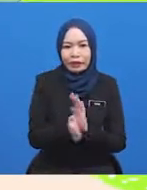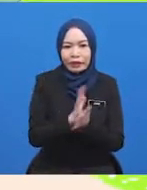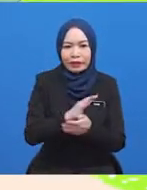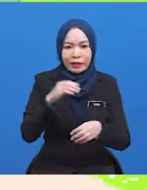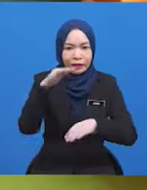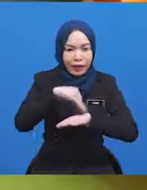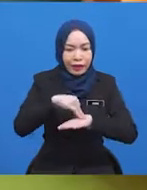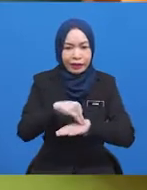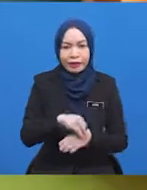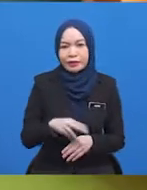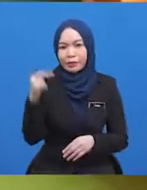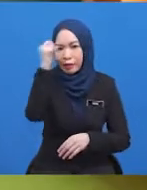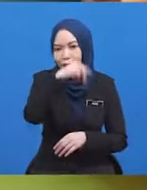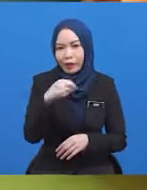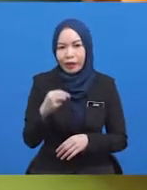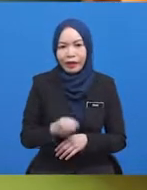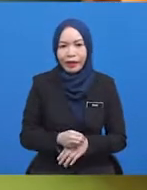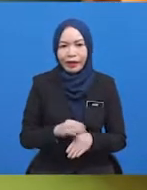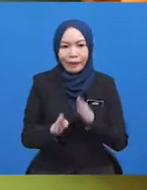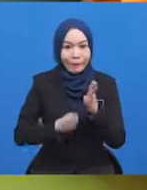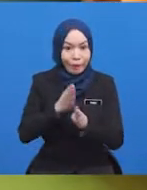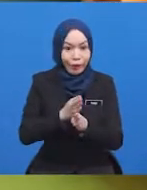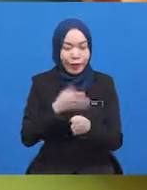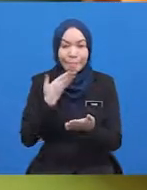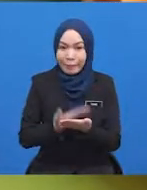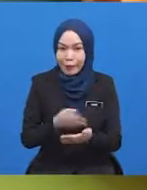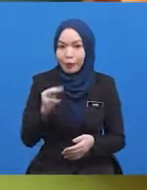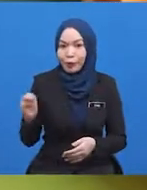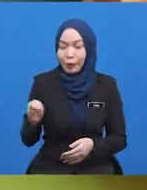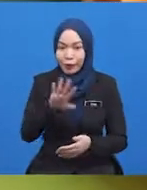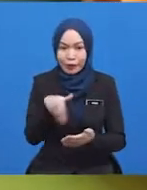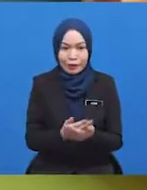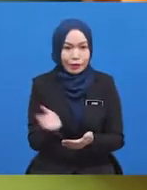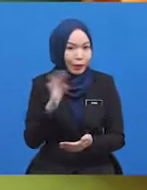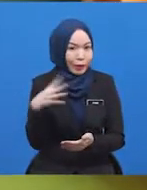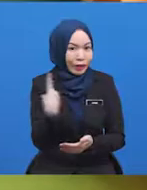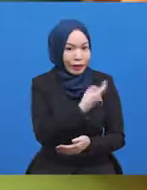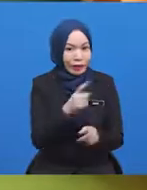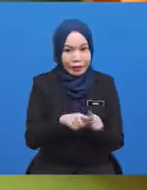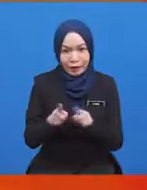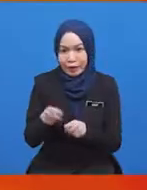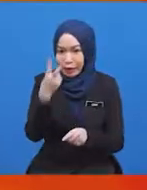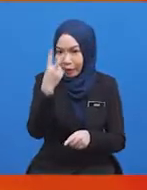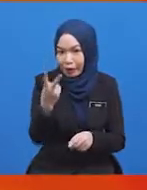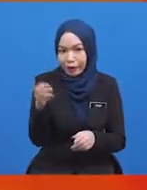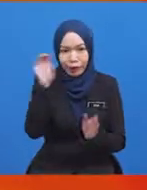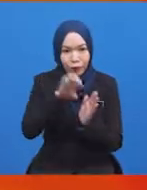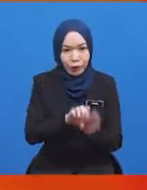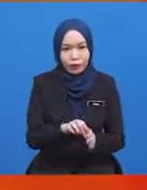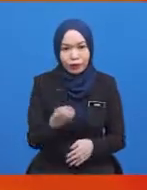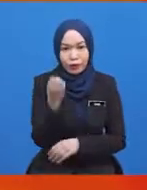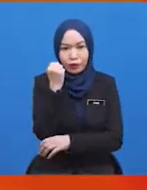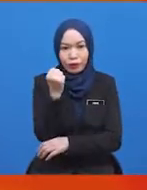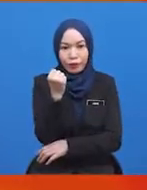bumi. Baiklah murid-murid sekalian, seterusnya marilah kita sama-sama melihat contoh